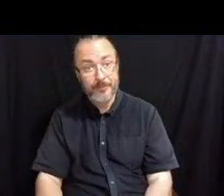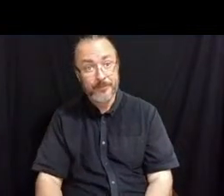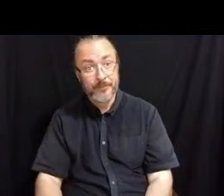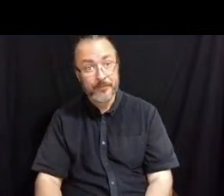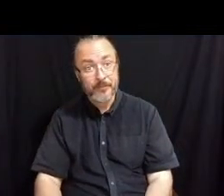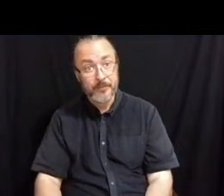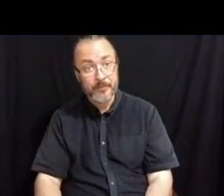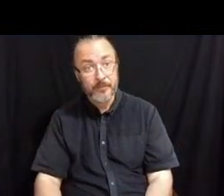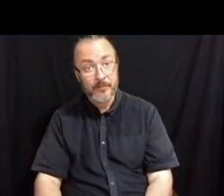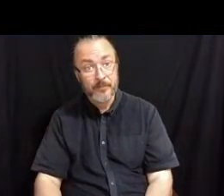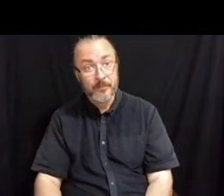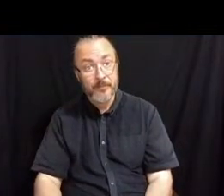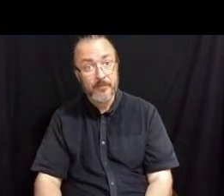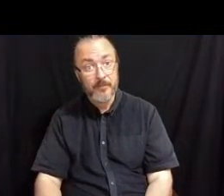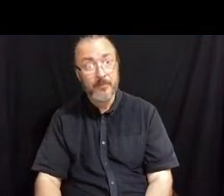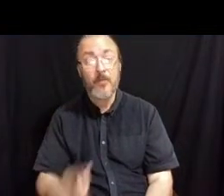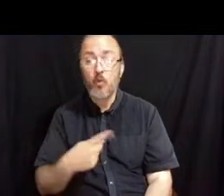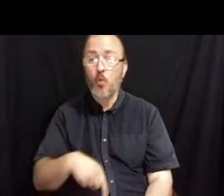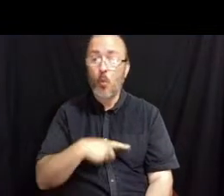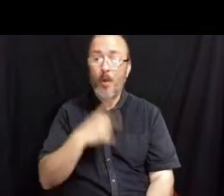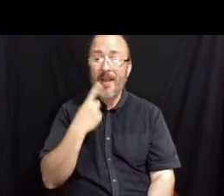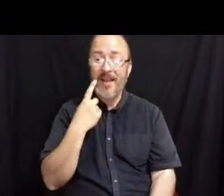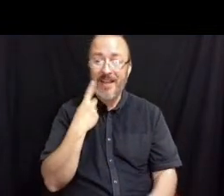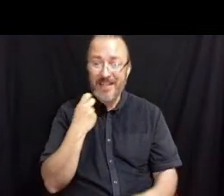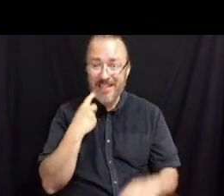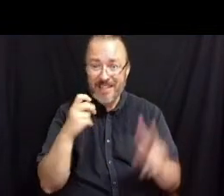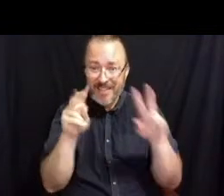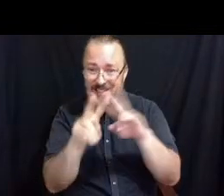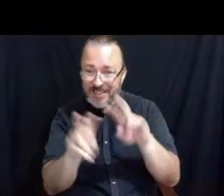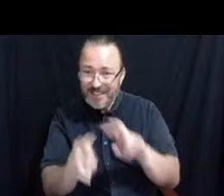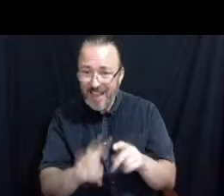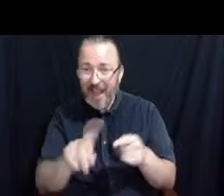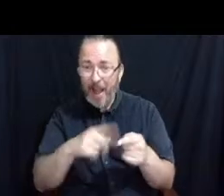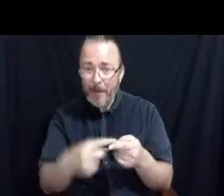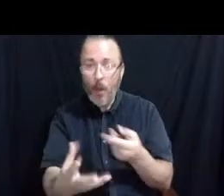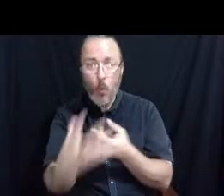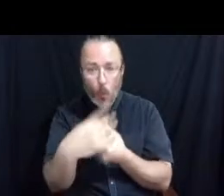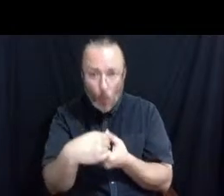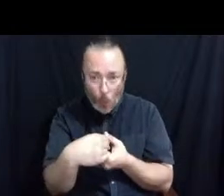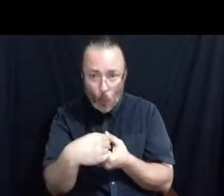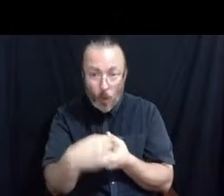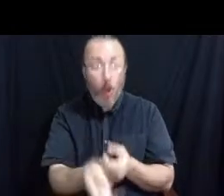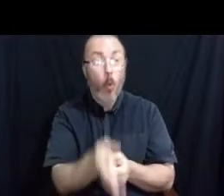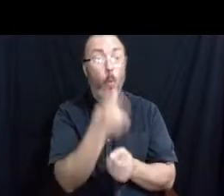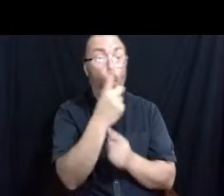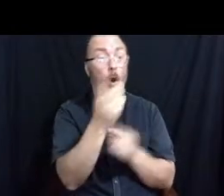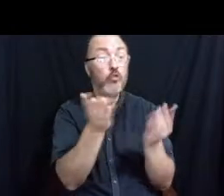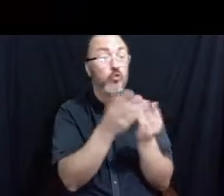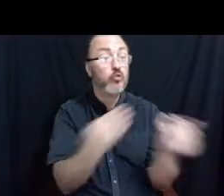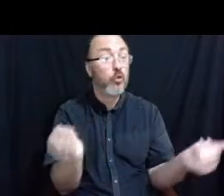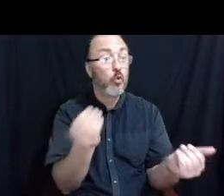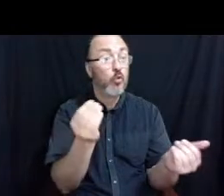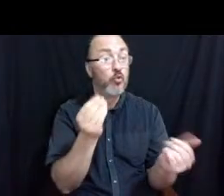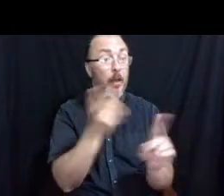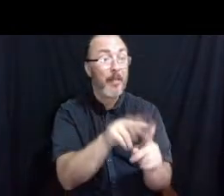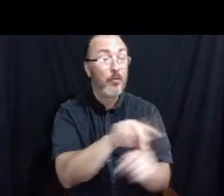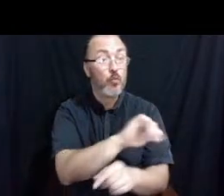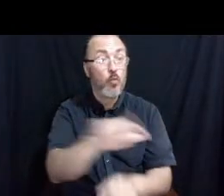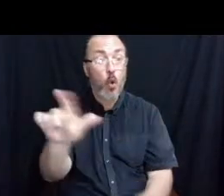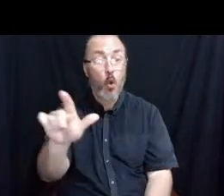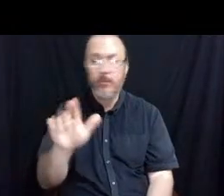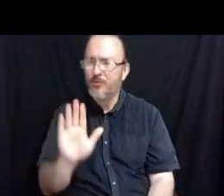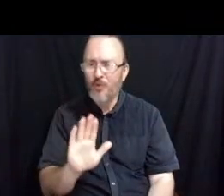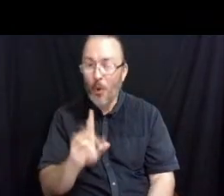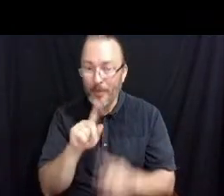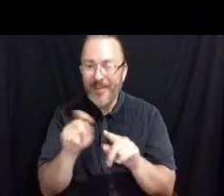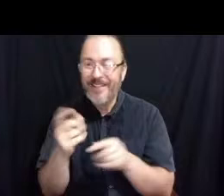ce sondage. Nous venons d'examiner le rôle central des enseignants en faveur de l'inclusion. Il n'y a pas une seule réponse à la question dans le sondage, car l'éducation